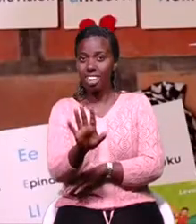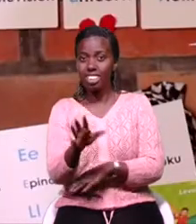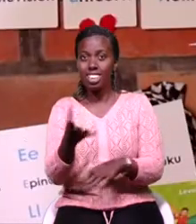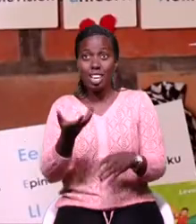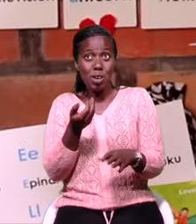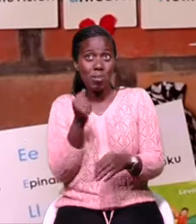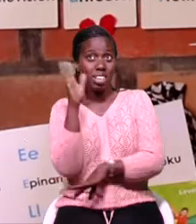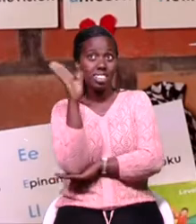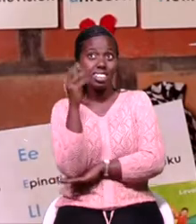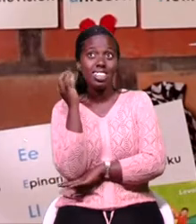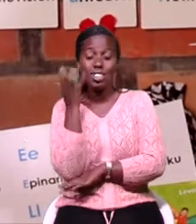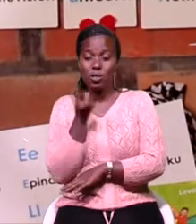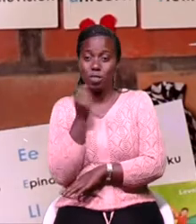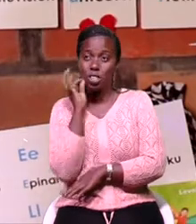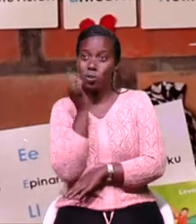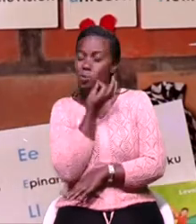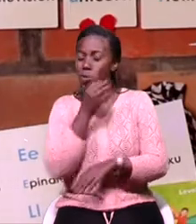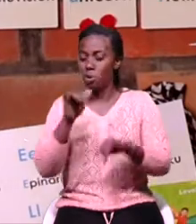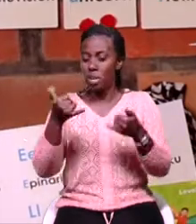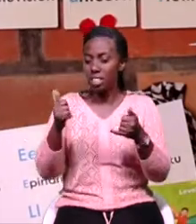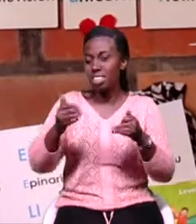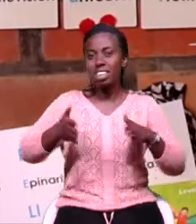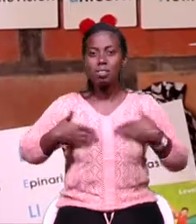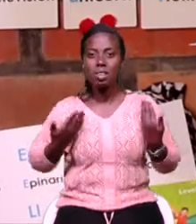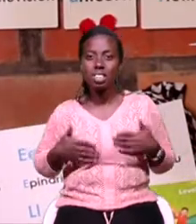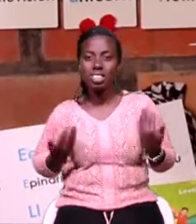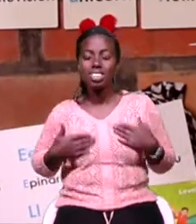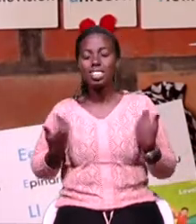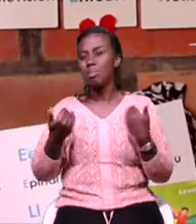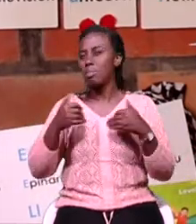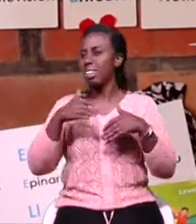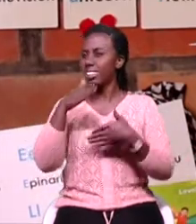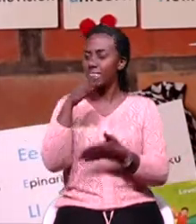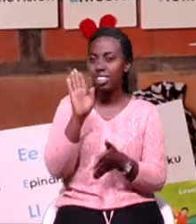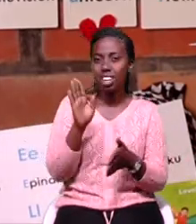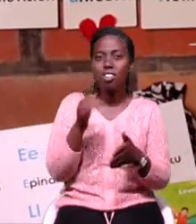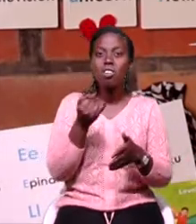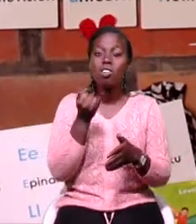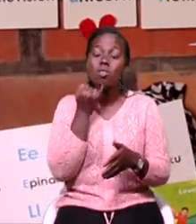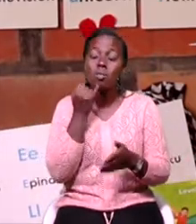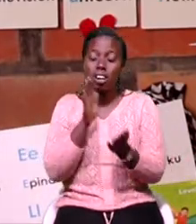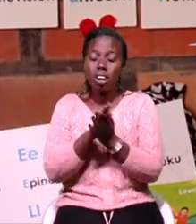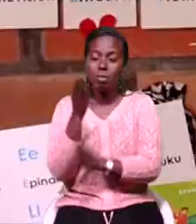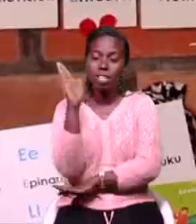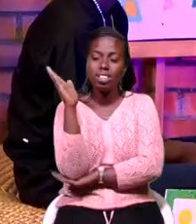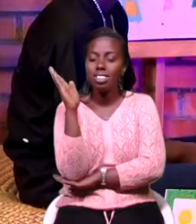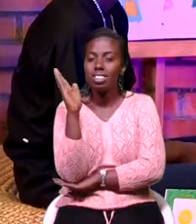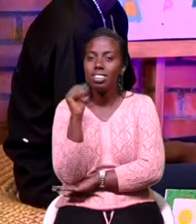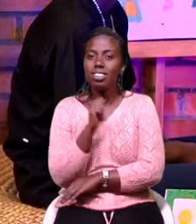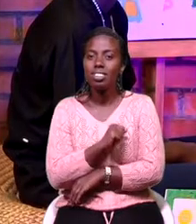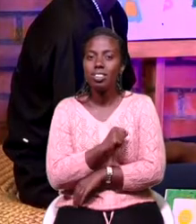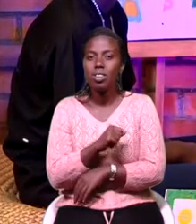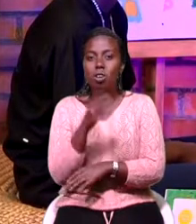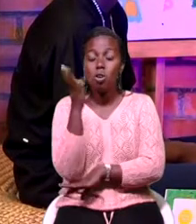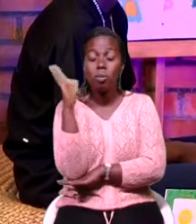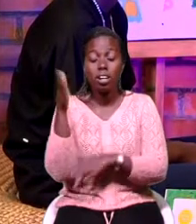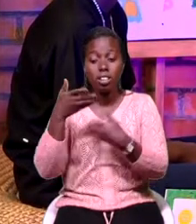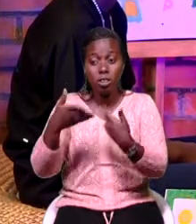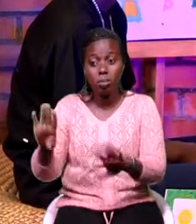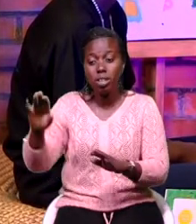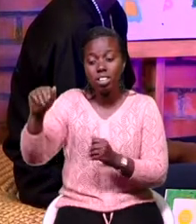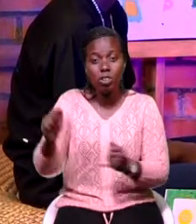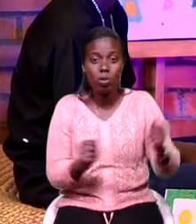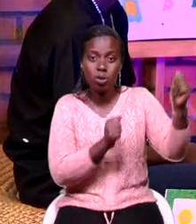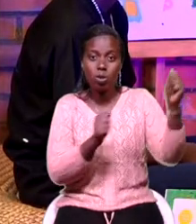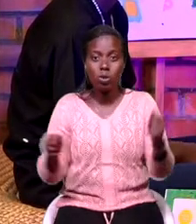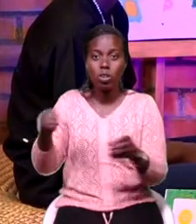kigira ubuntu. Barakinaga, bakishima, bakanezerwa, umwana n'igiti reka sinakubwira. Umwana iyo amaraga kwicunda